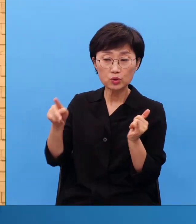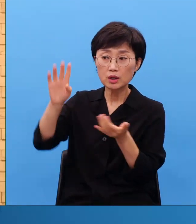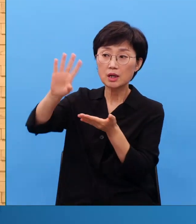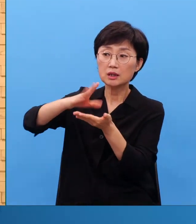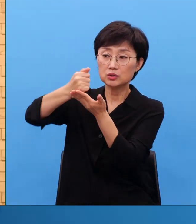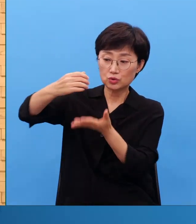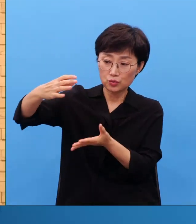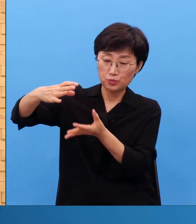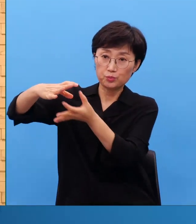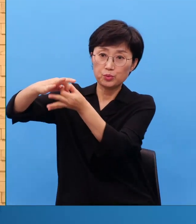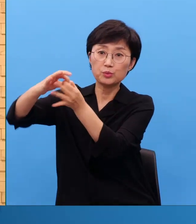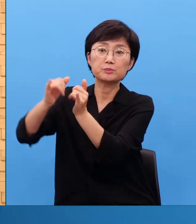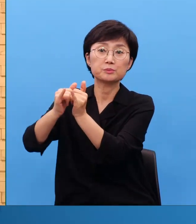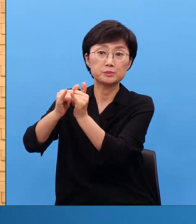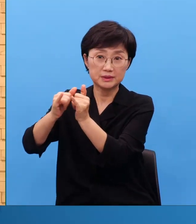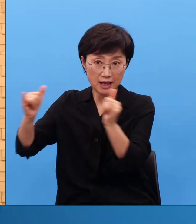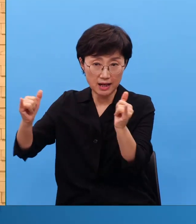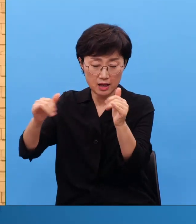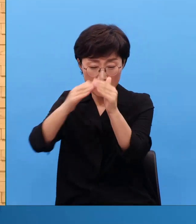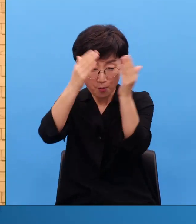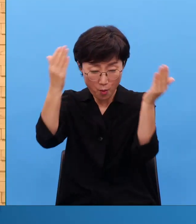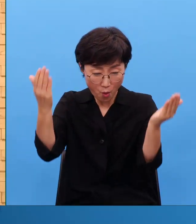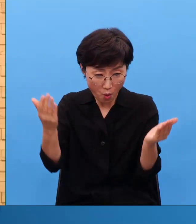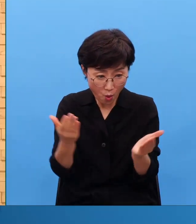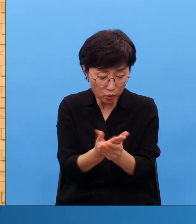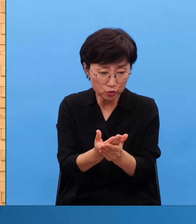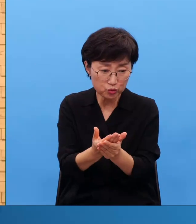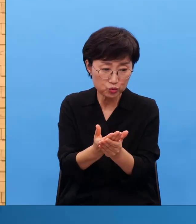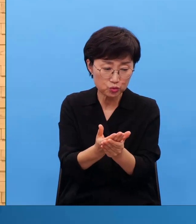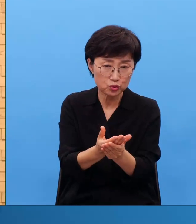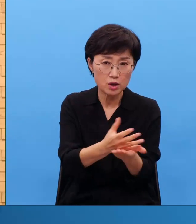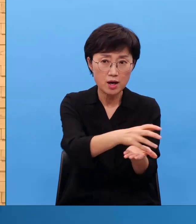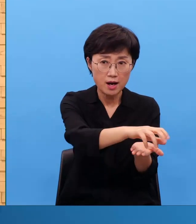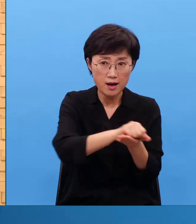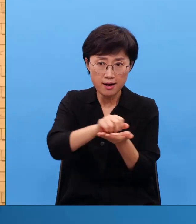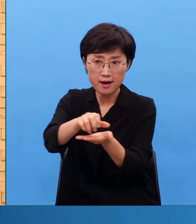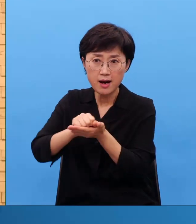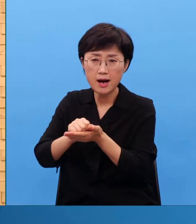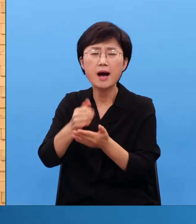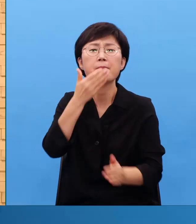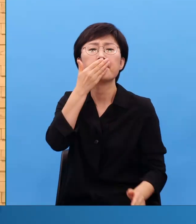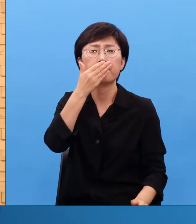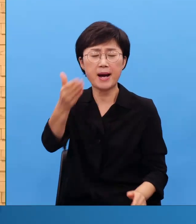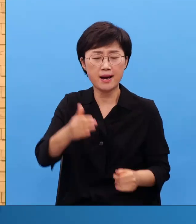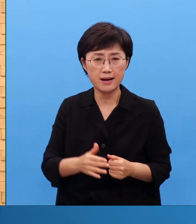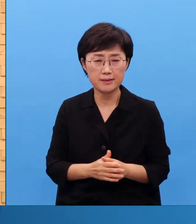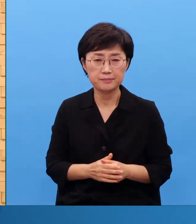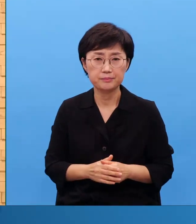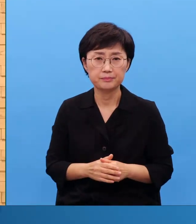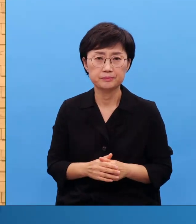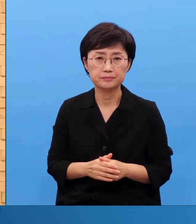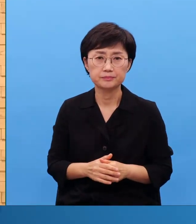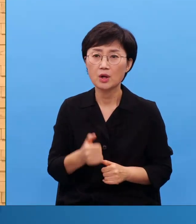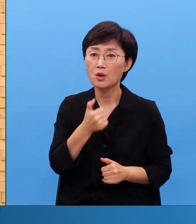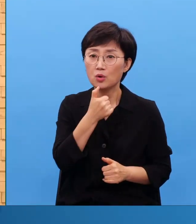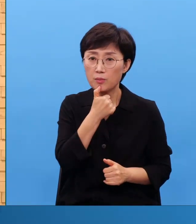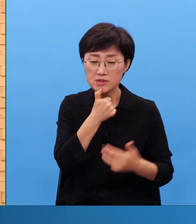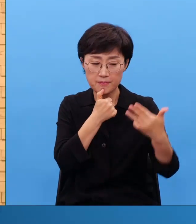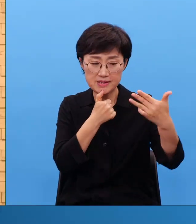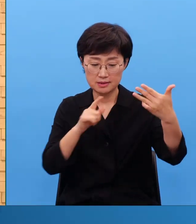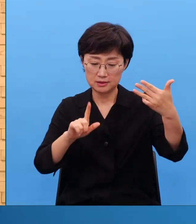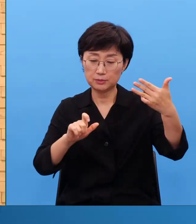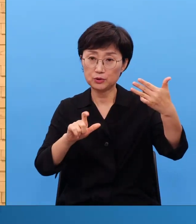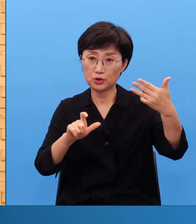있다. And then in Galatians chapter 3:29 it says those who have been saved by Christ can receive all of his inheritance from 로마서 God. 8장 15절은